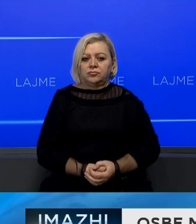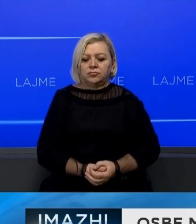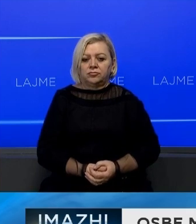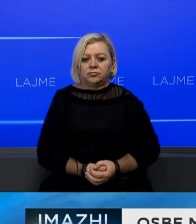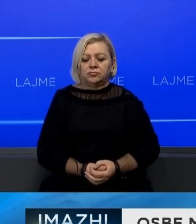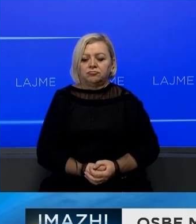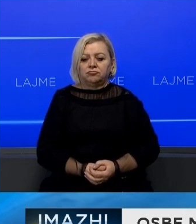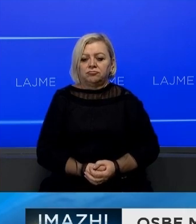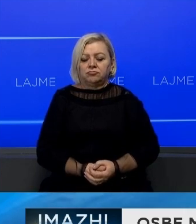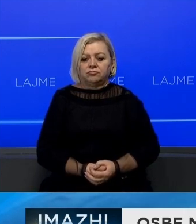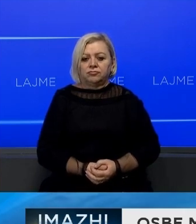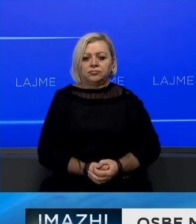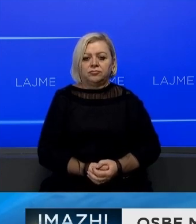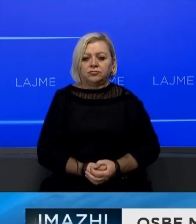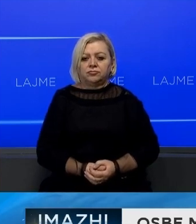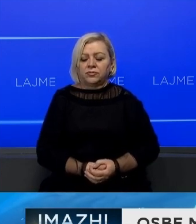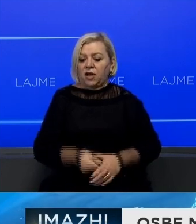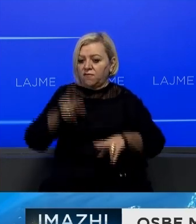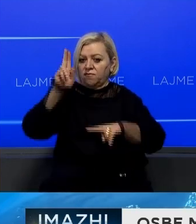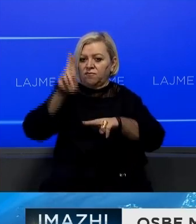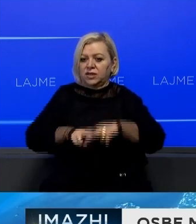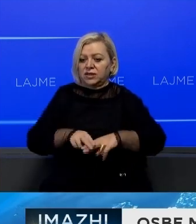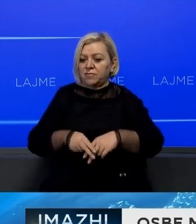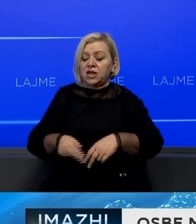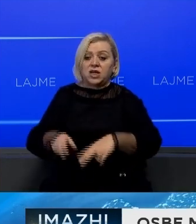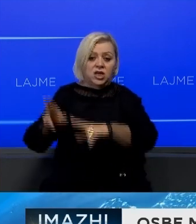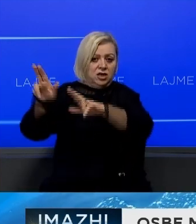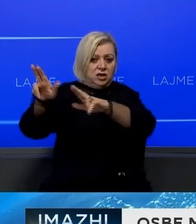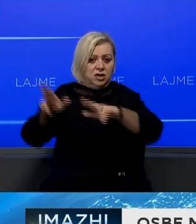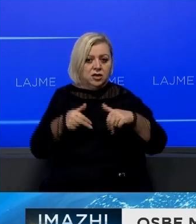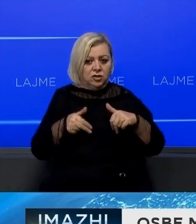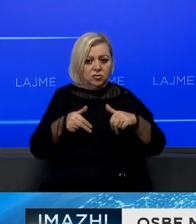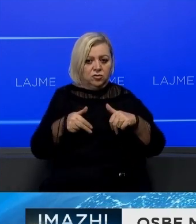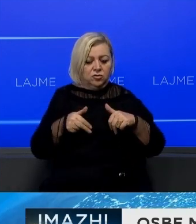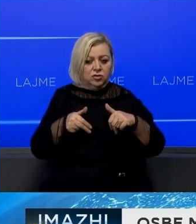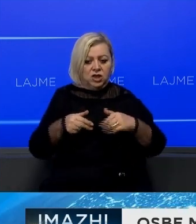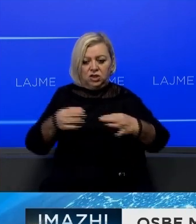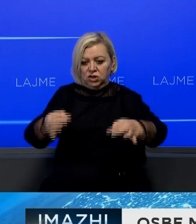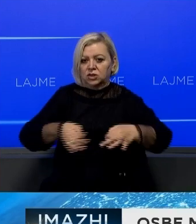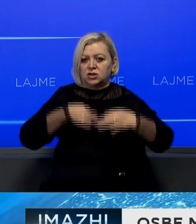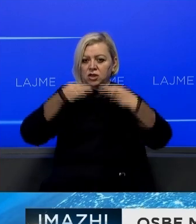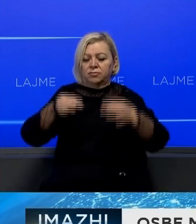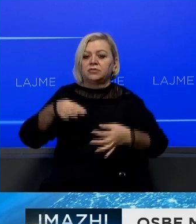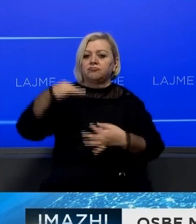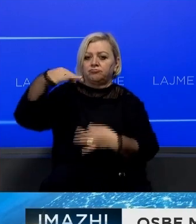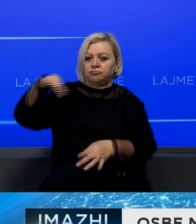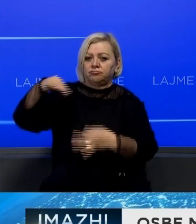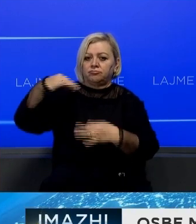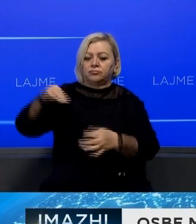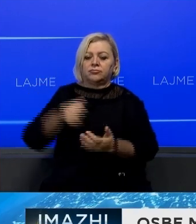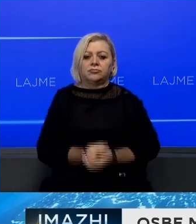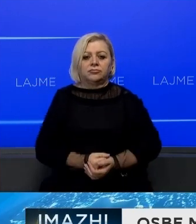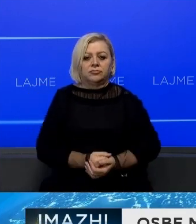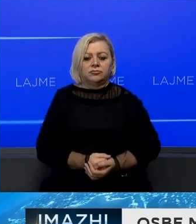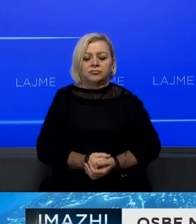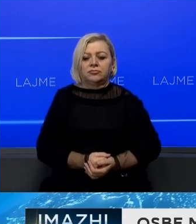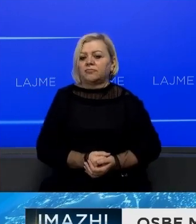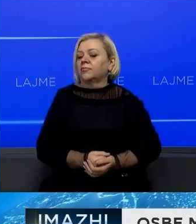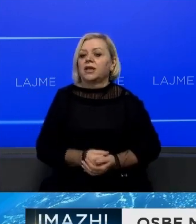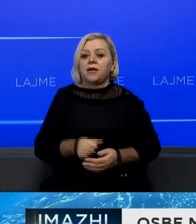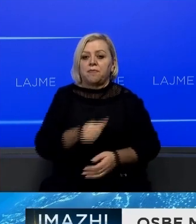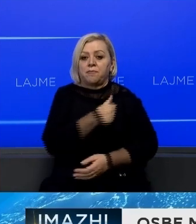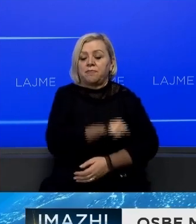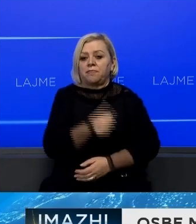që kanë marrë vendimin për të rikthyer për ceremoninë e çmimeve pas një mungese prej